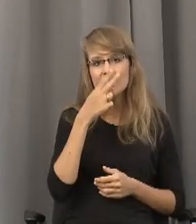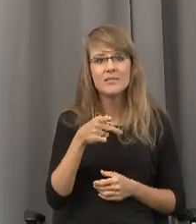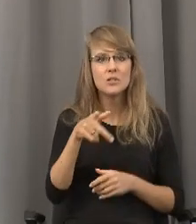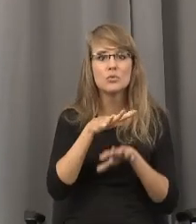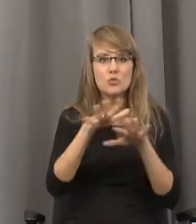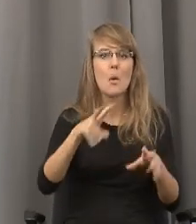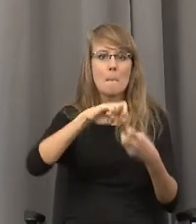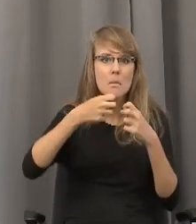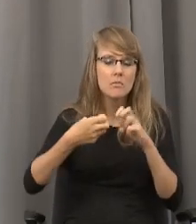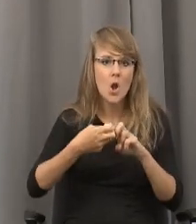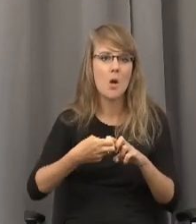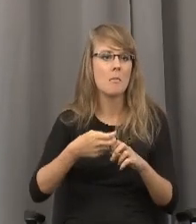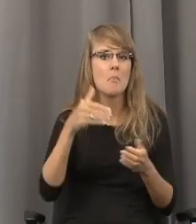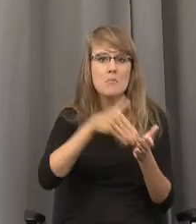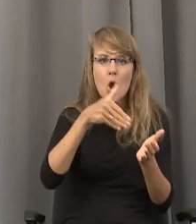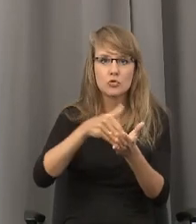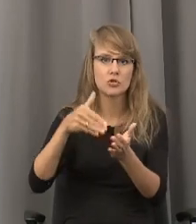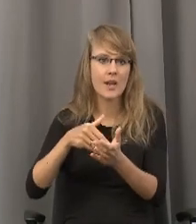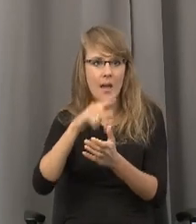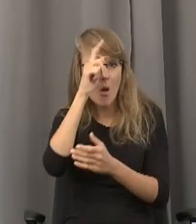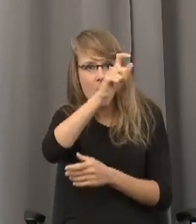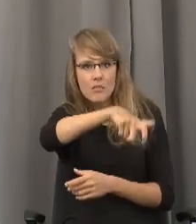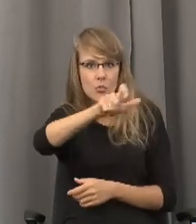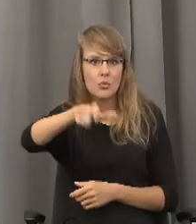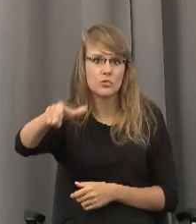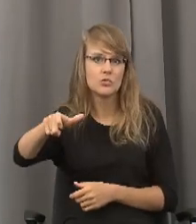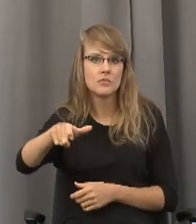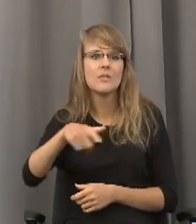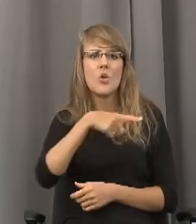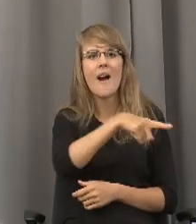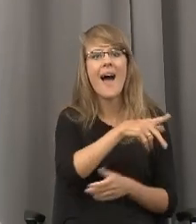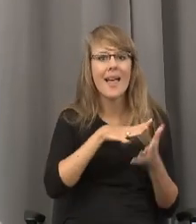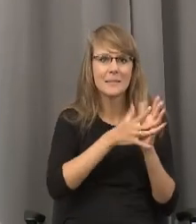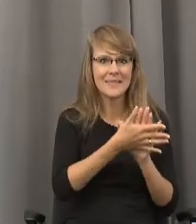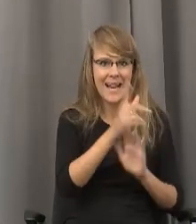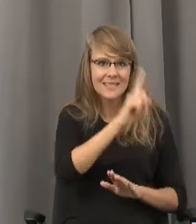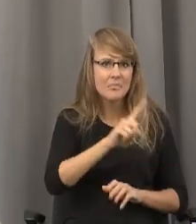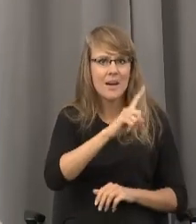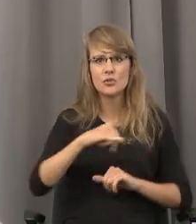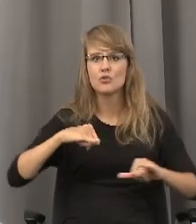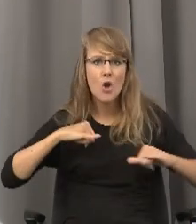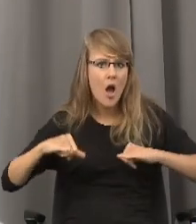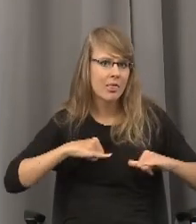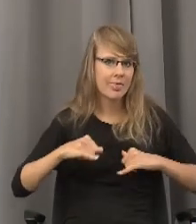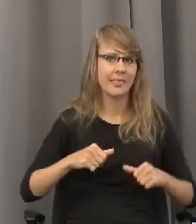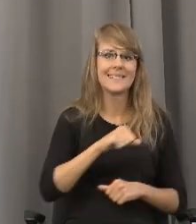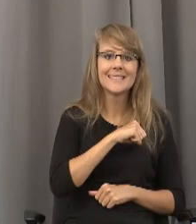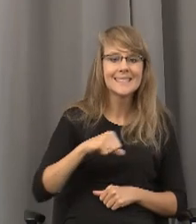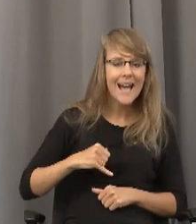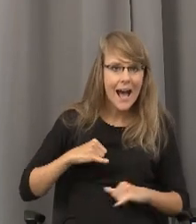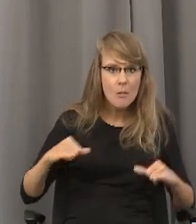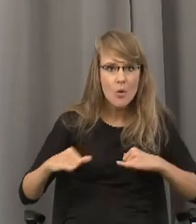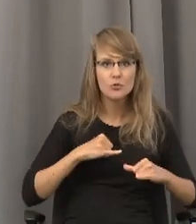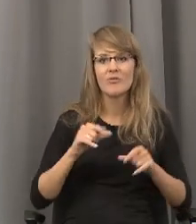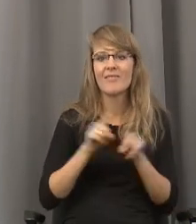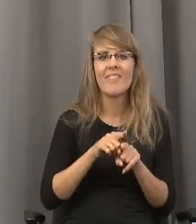potrzeb określonych ludzi, to jednak generalnie o szeroko rozumianej administracji publicznej, rządowej, samorządowej, także tych, którzy